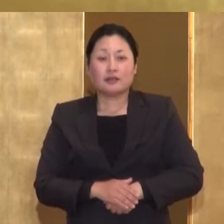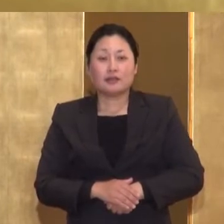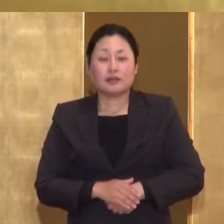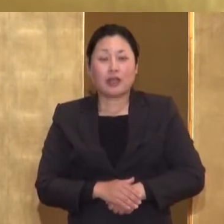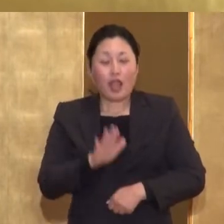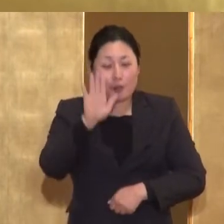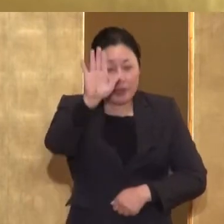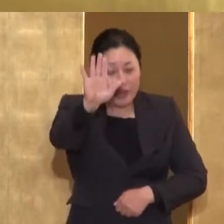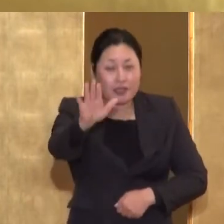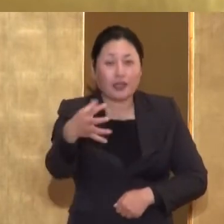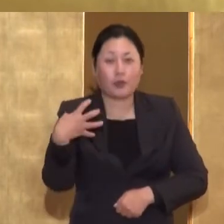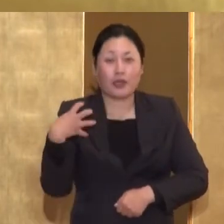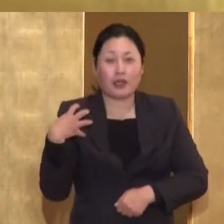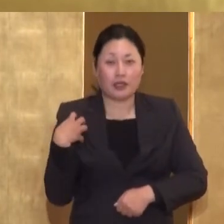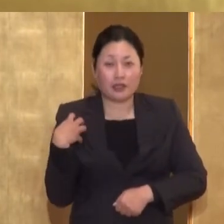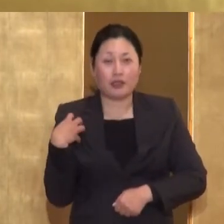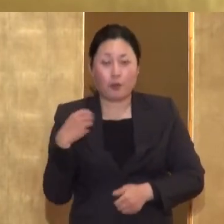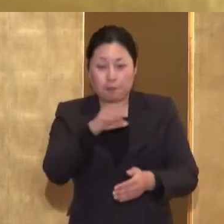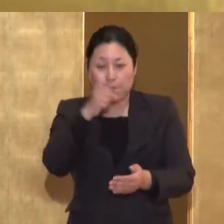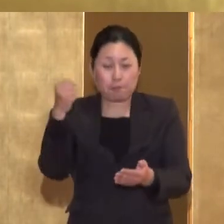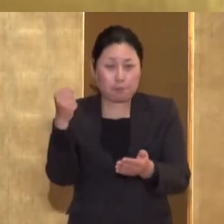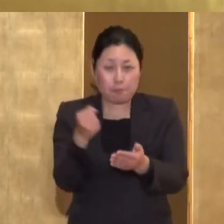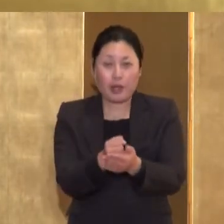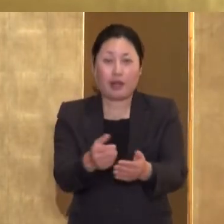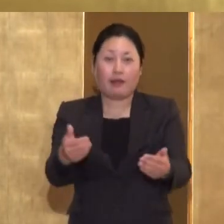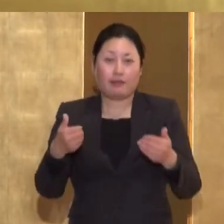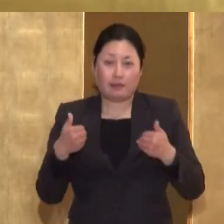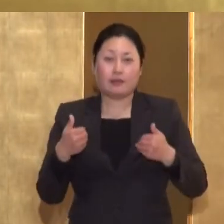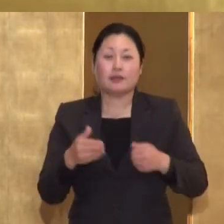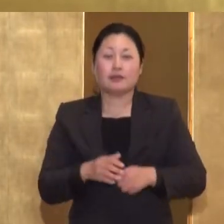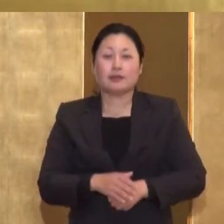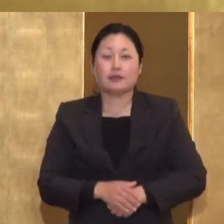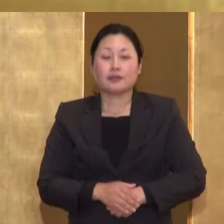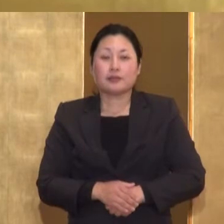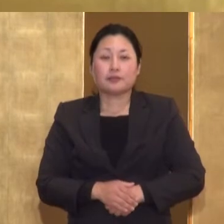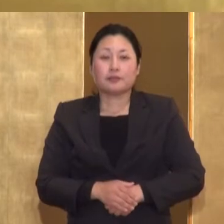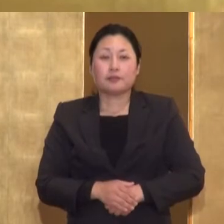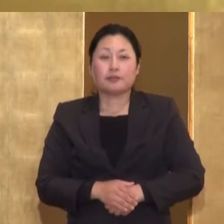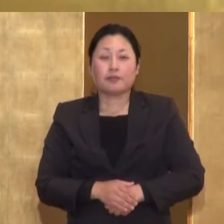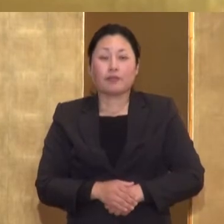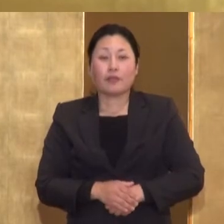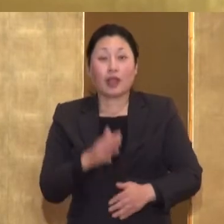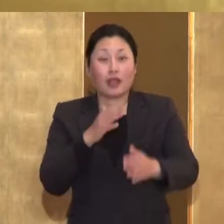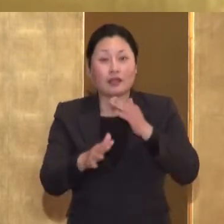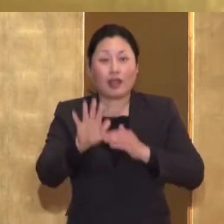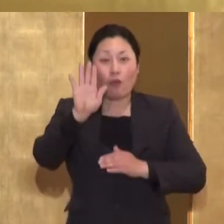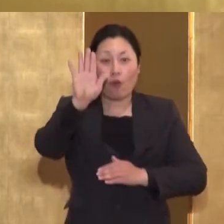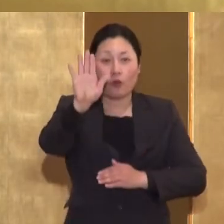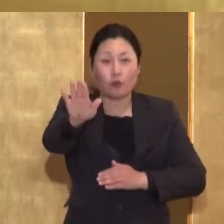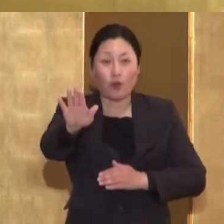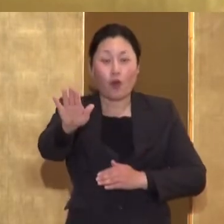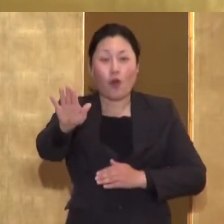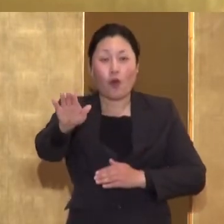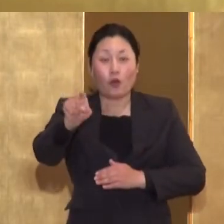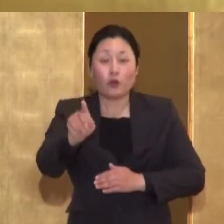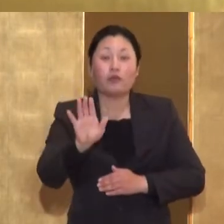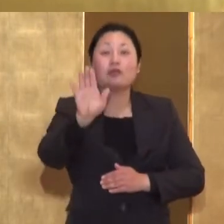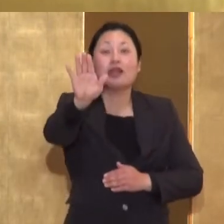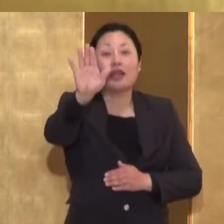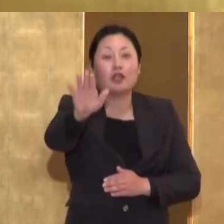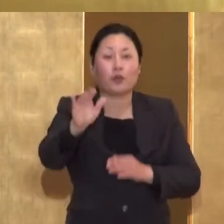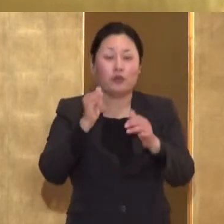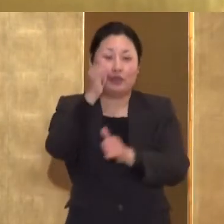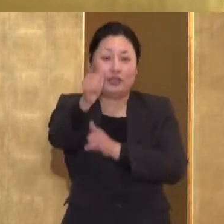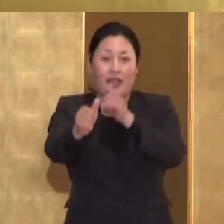未来への責任を果たさなければなりません。戦後のその先の時代を切り